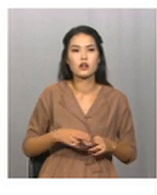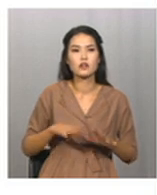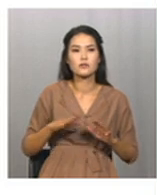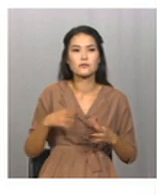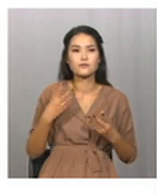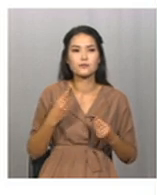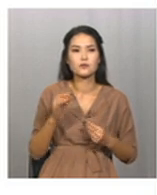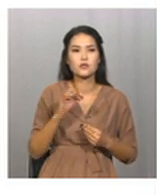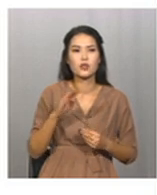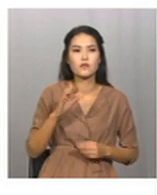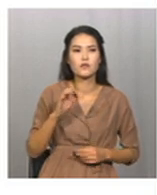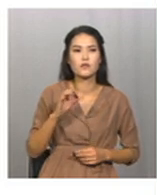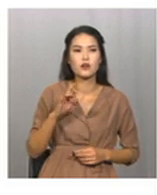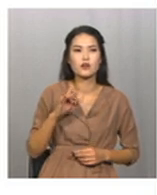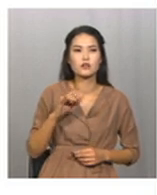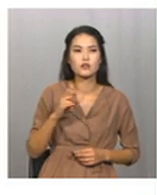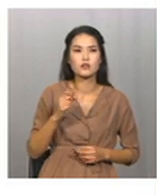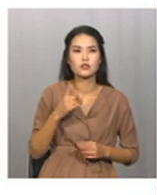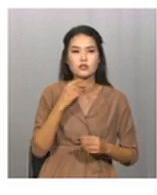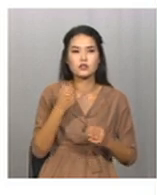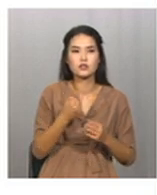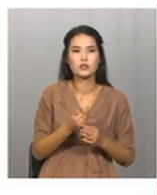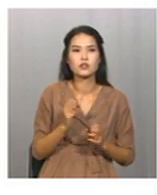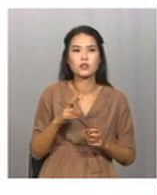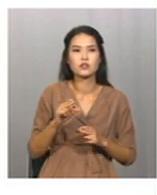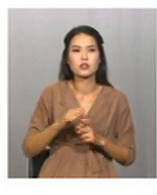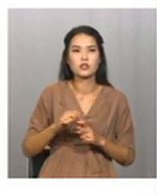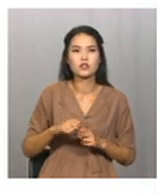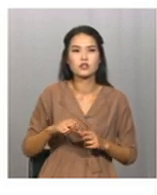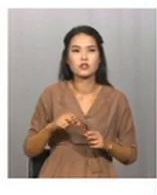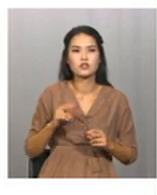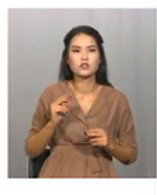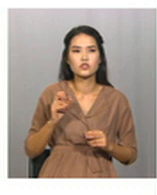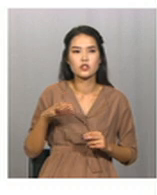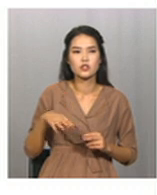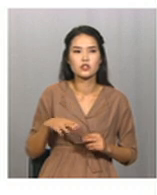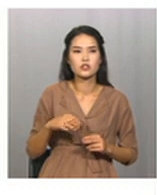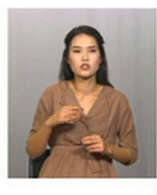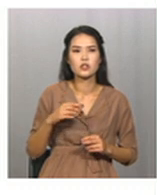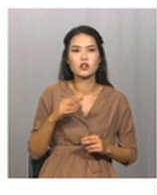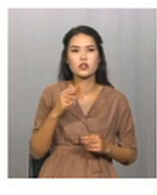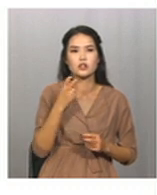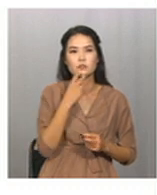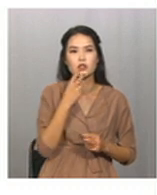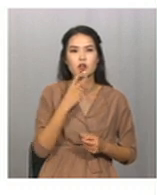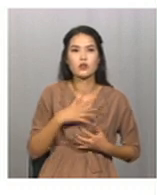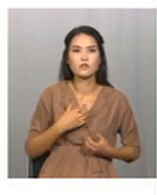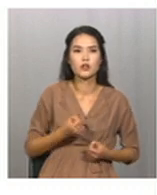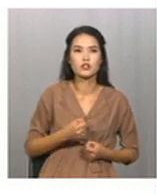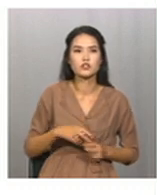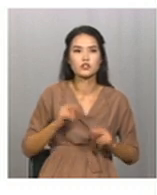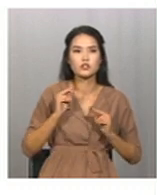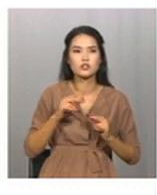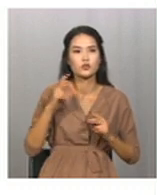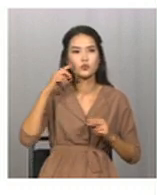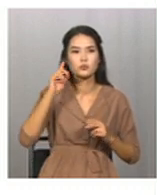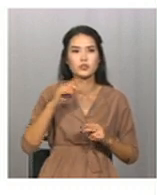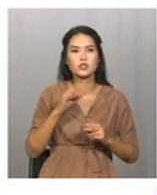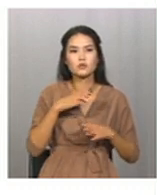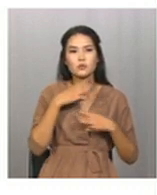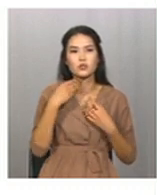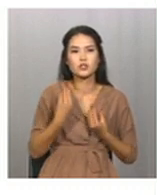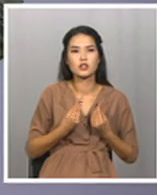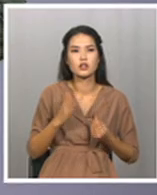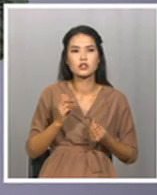романа он предстает перед нами как человек чести. Он смел и отважен, не умеет и не хочет играть